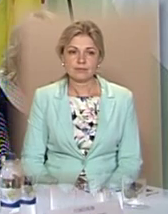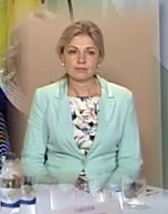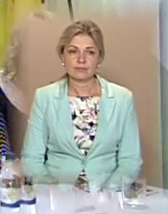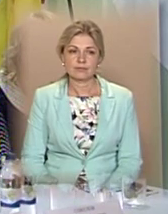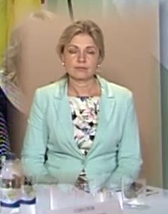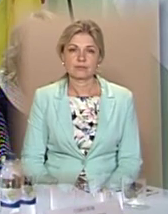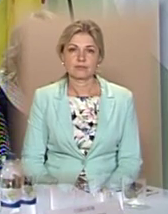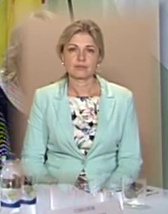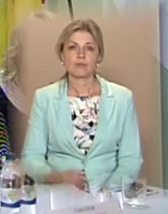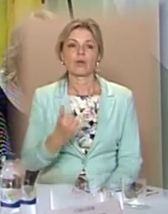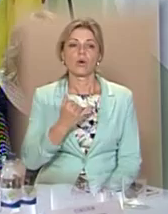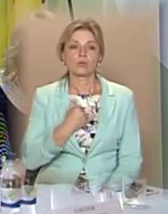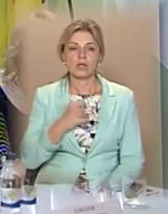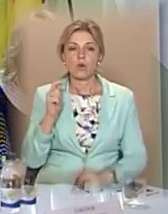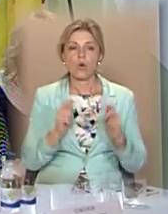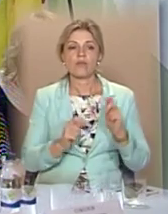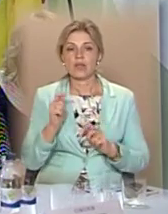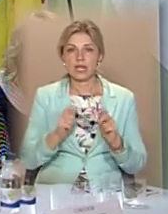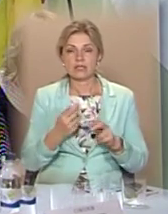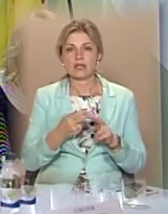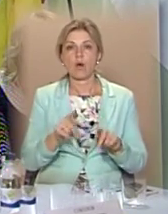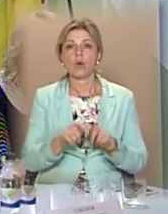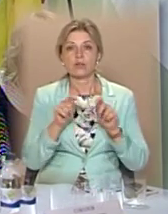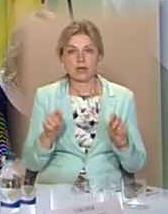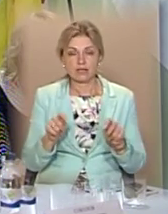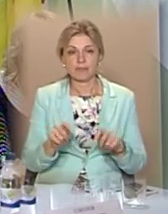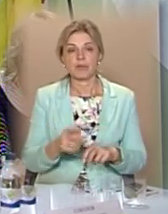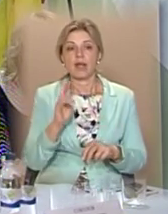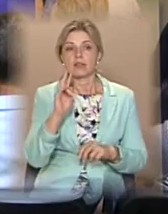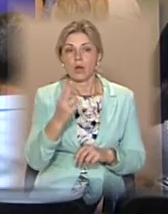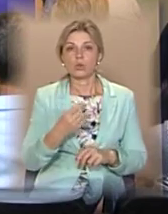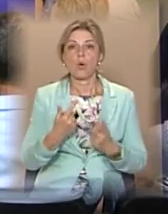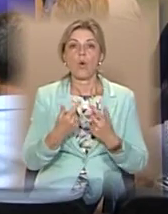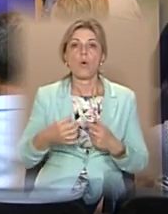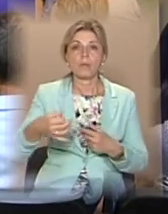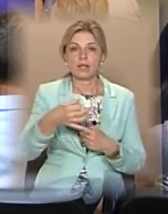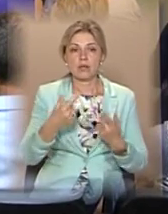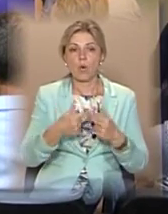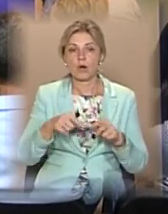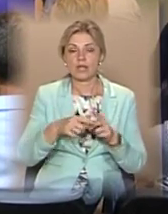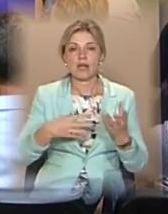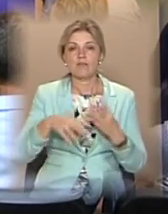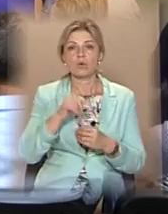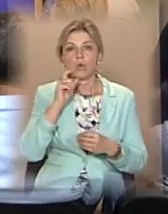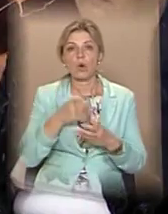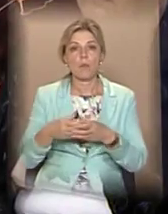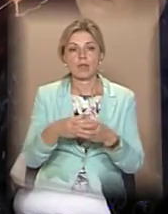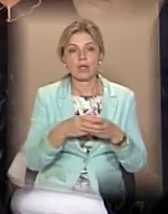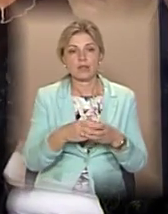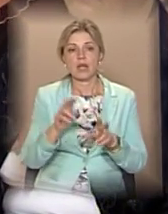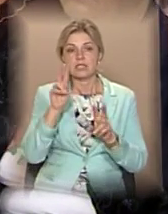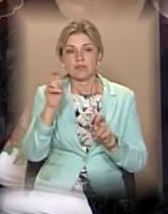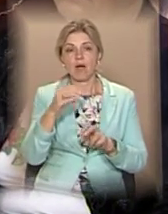нас конференція відкрита. Миколаївська обласна організація Всеукраїнського об'єднання «Батьківщина» провела другий